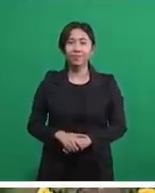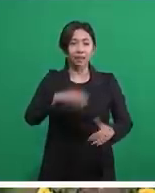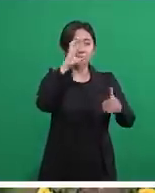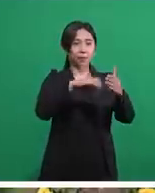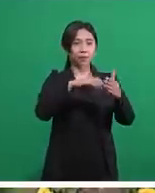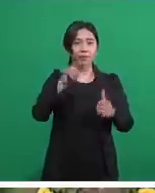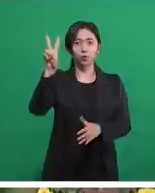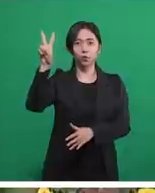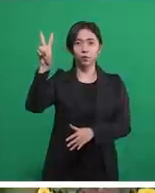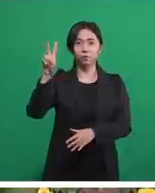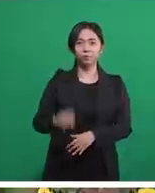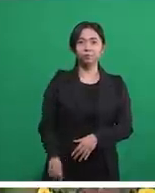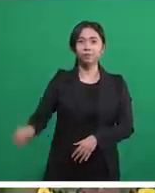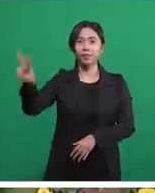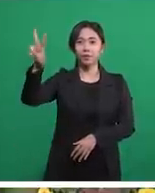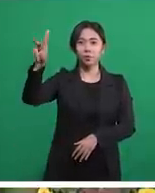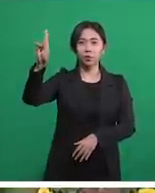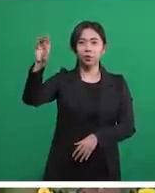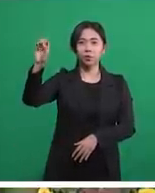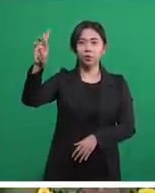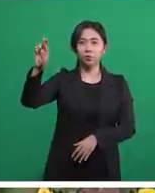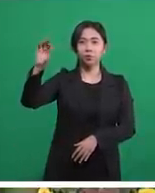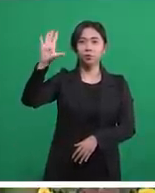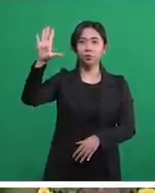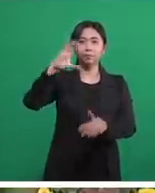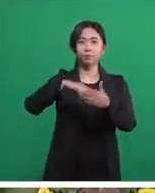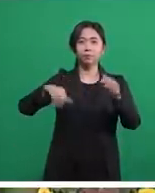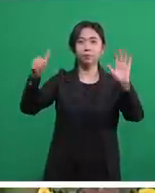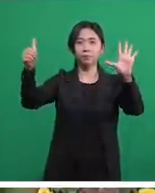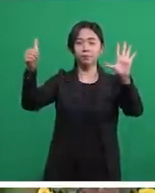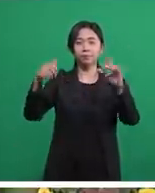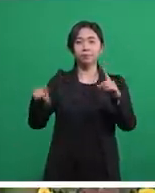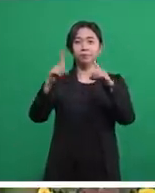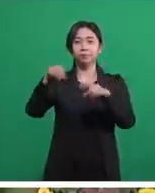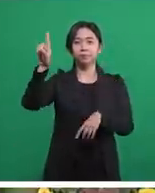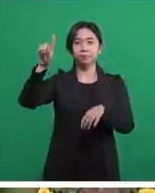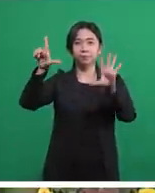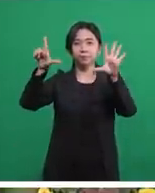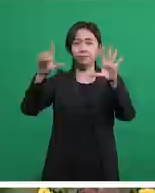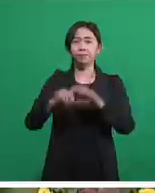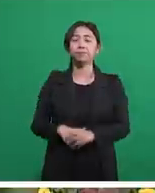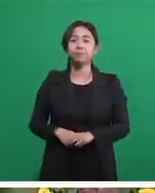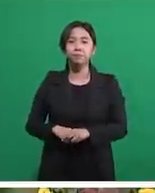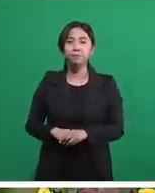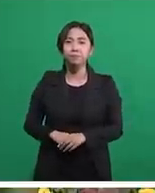Bacaan kedua dari surat 2 Korintus 5 ayat 6 sampai 17.